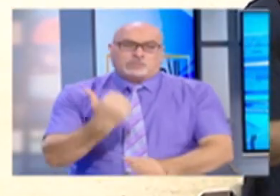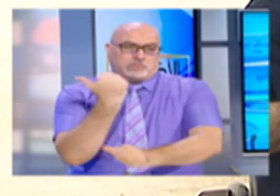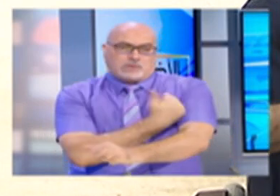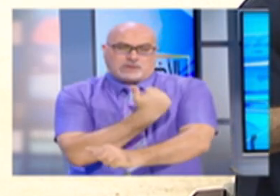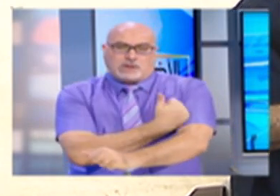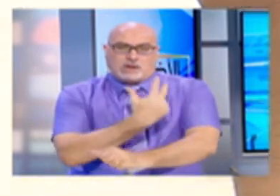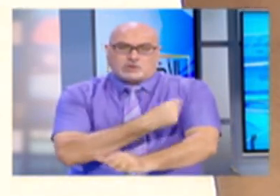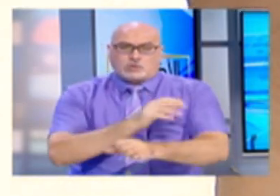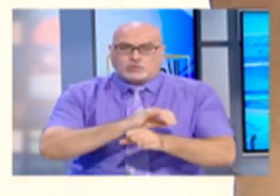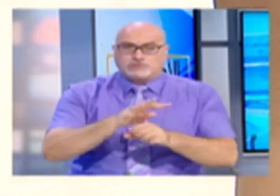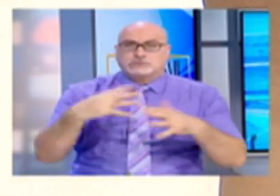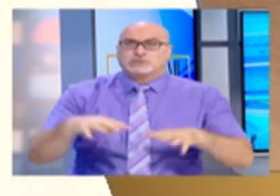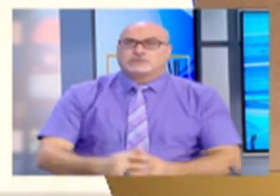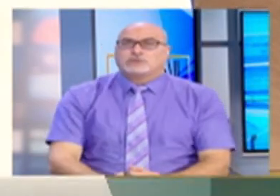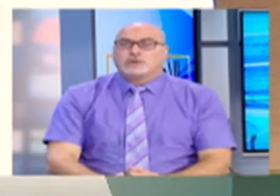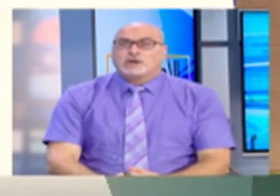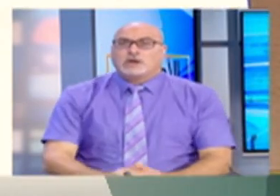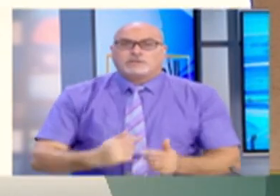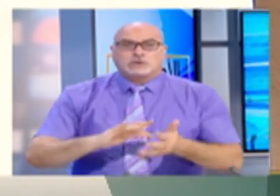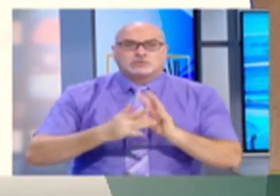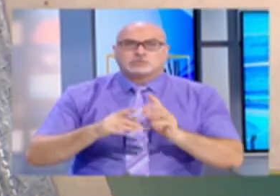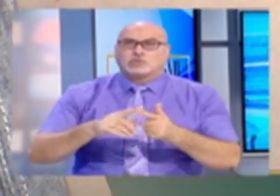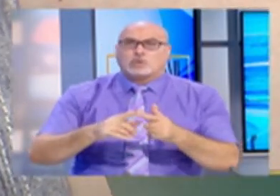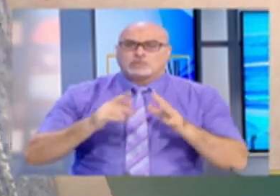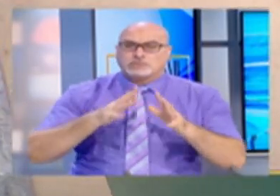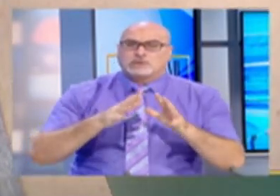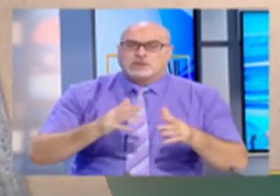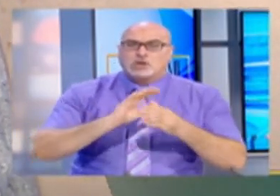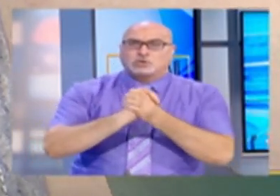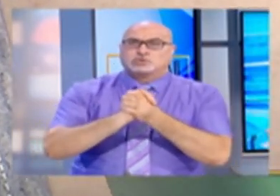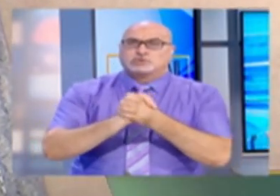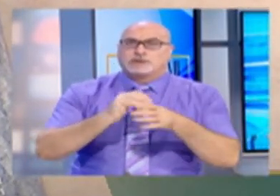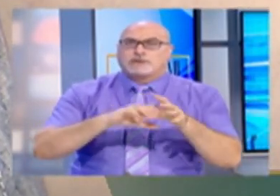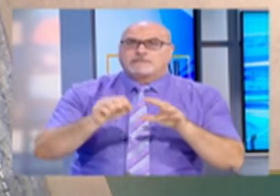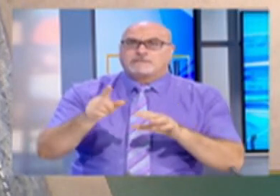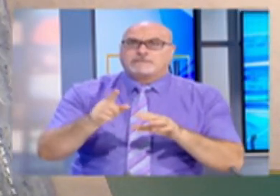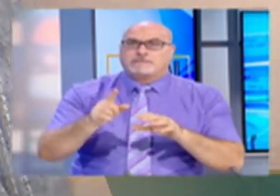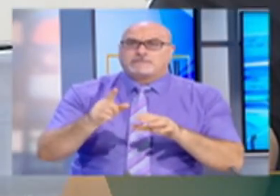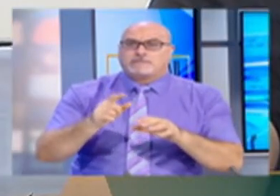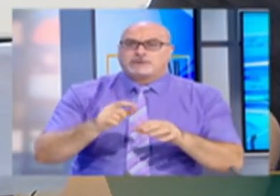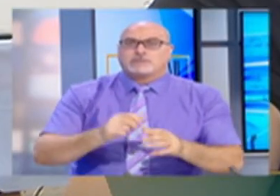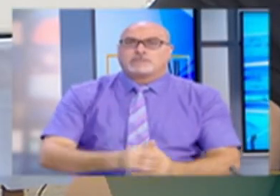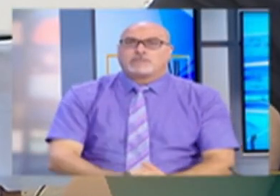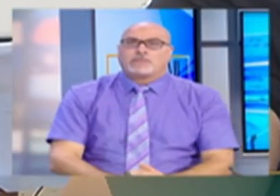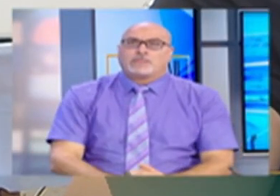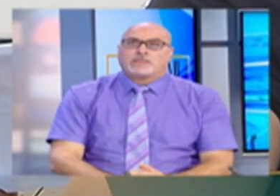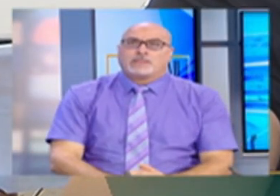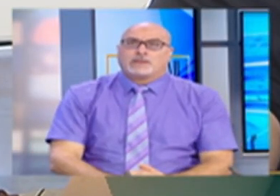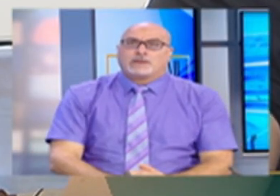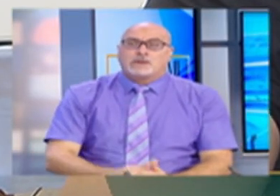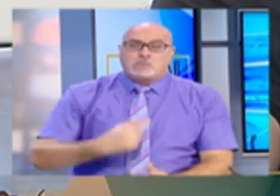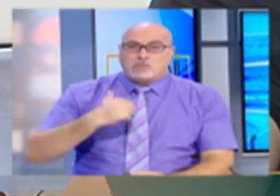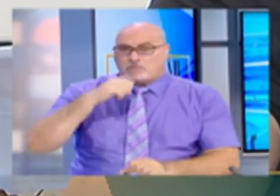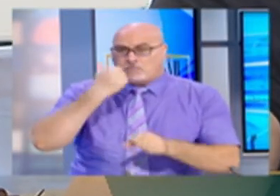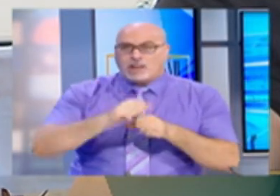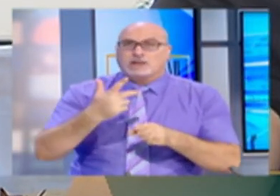فيروس كوفيد-19 بإشراك الجميع عمل ساهم فيه الاتحاد العام للعمال الجزائريين. شوي مرض كرونيك